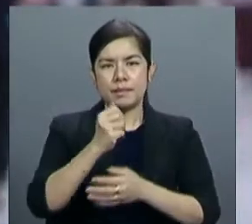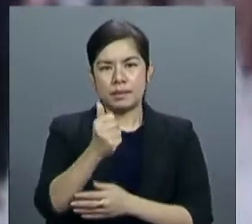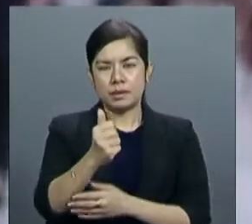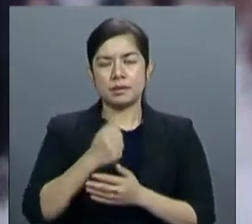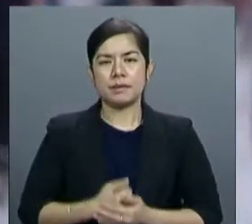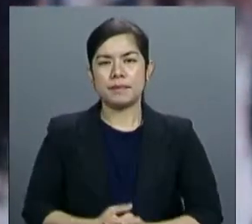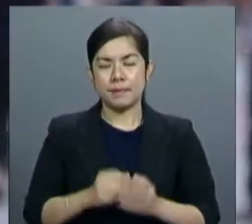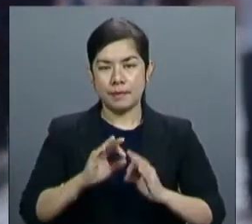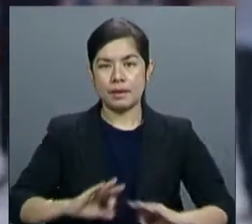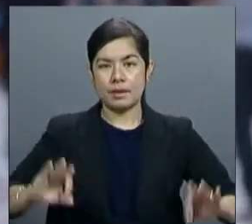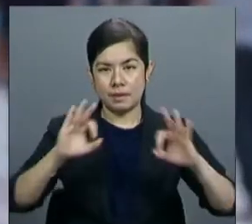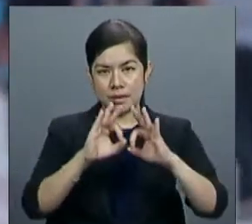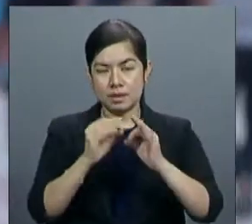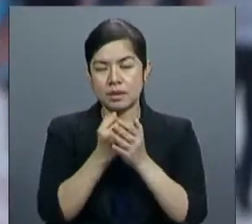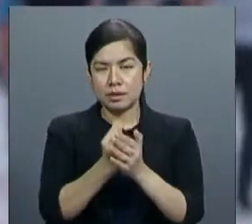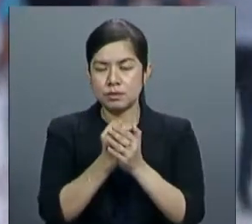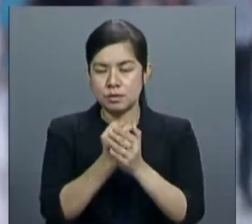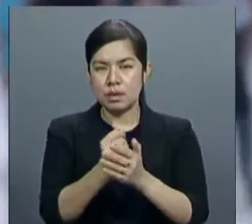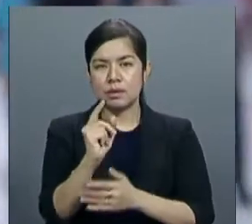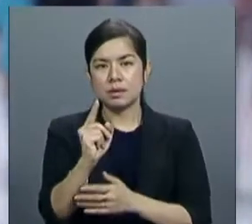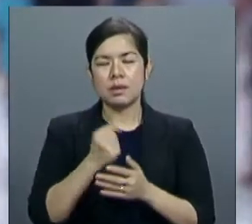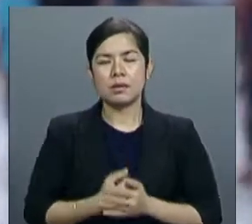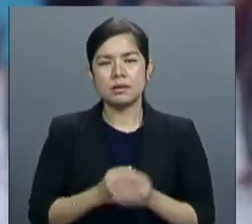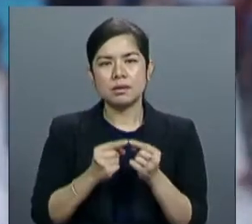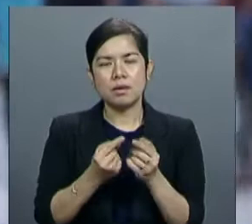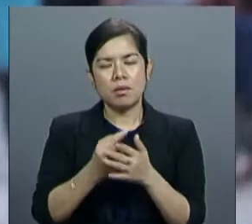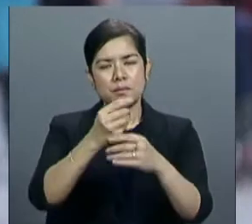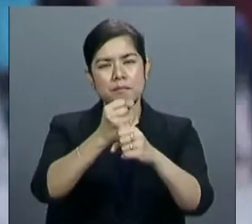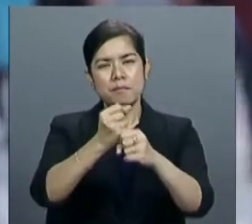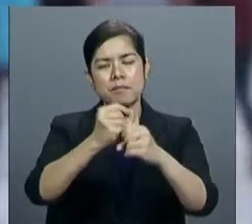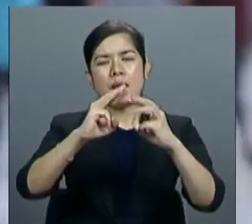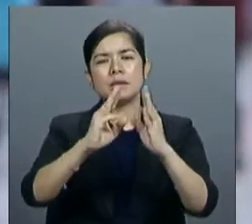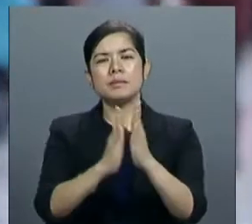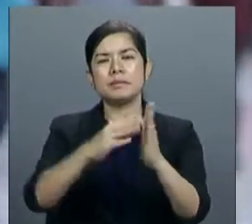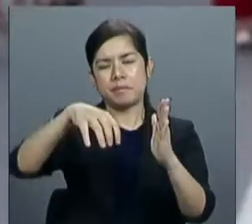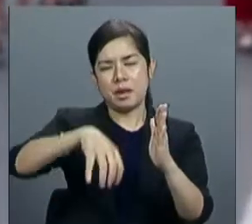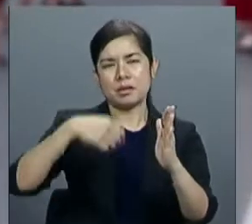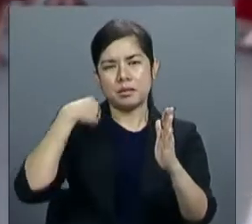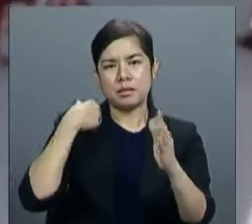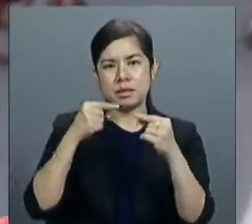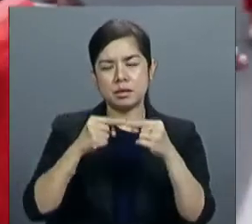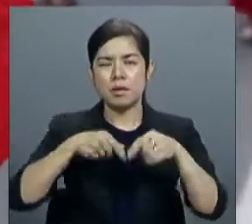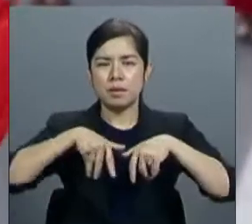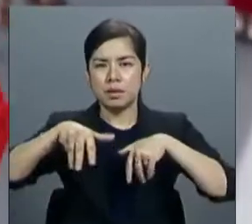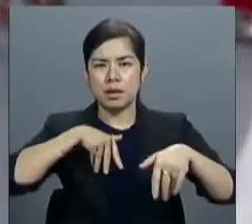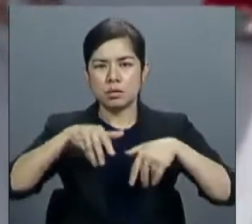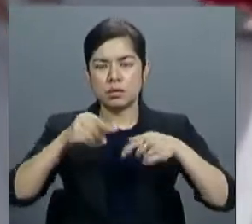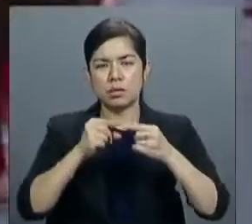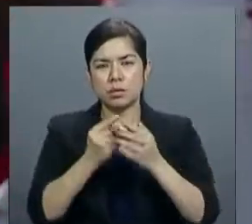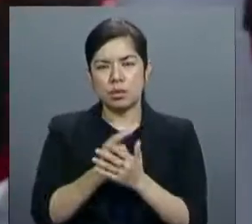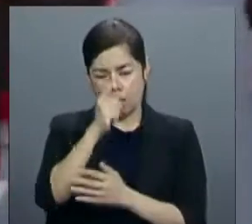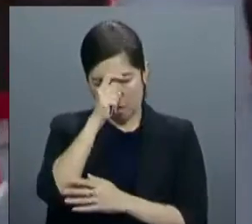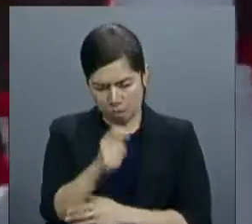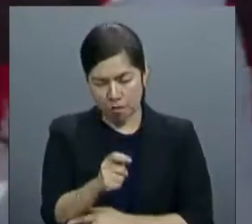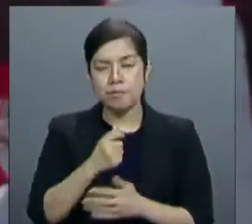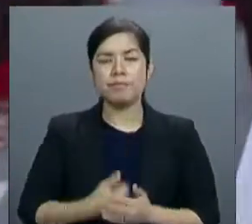ได้ช่วยเคารพสิ่งศักดิ์สิทธิ์ที่อยู่คู่บ้านคู่เมืองของเราด้วยค่ะ การรำบวงสรว